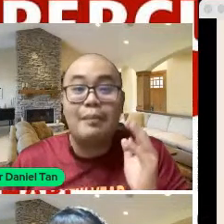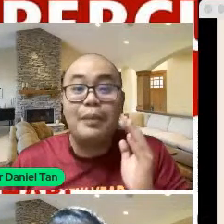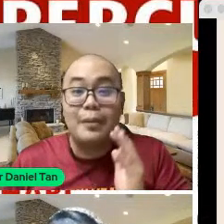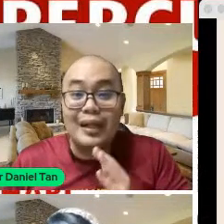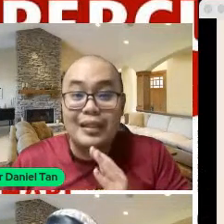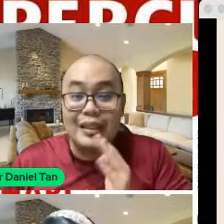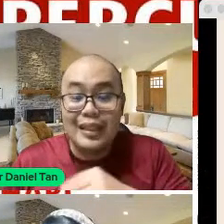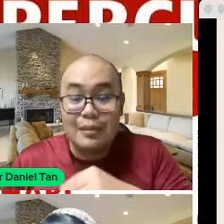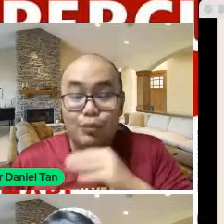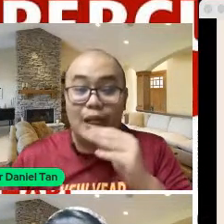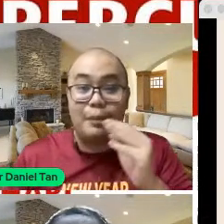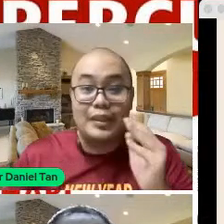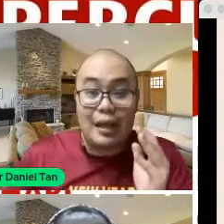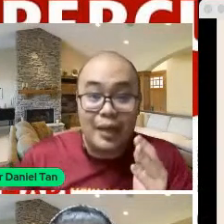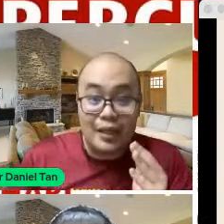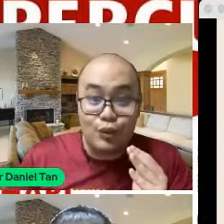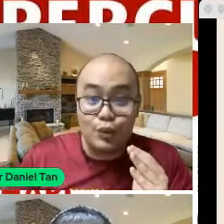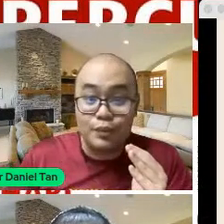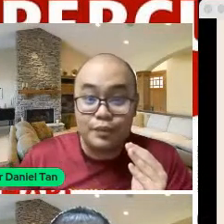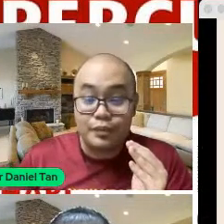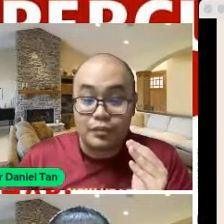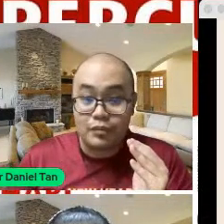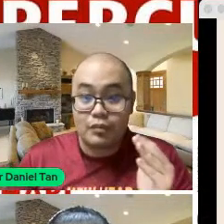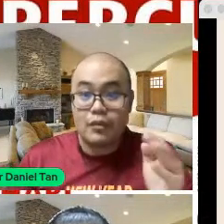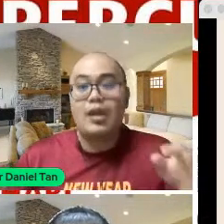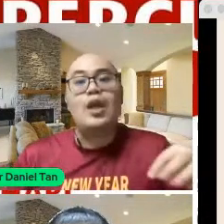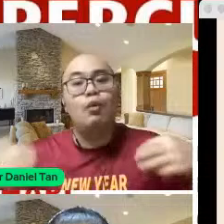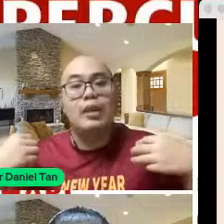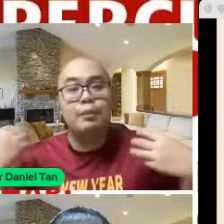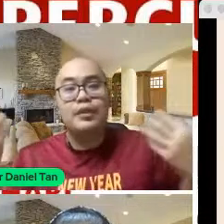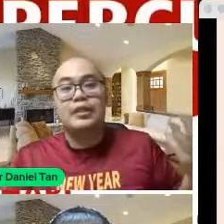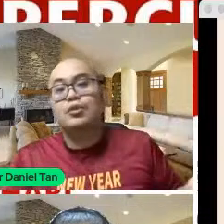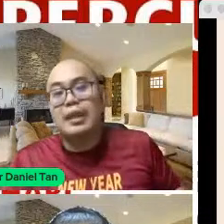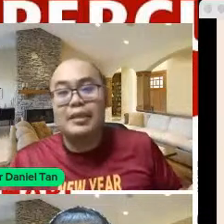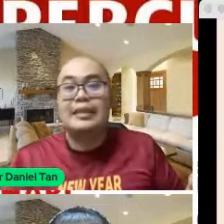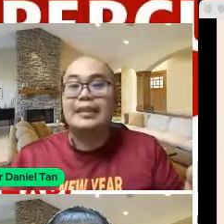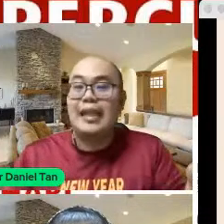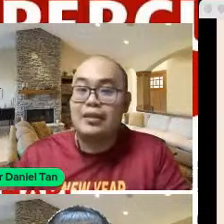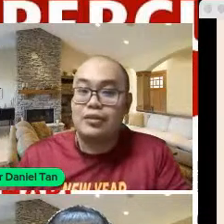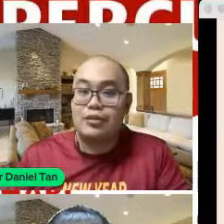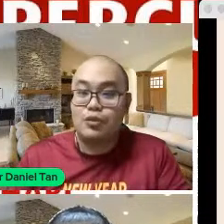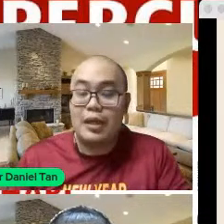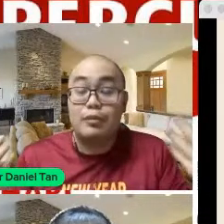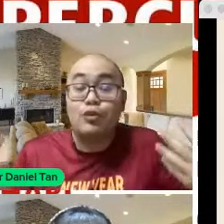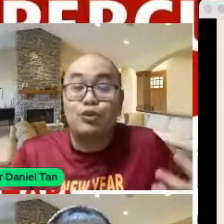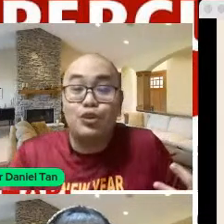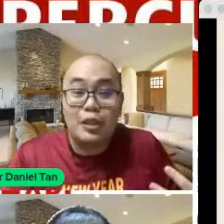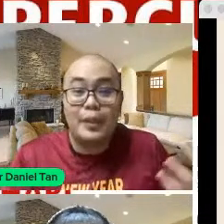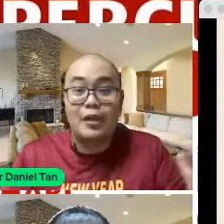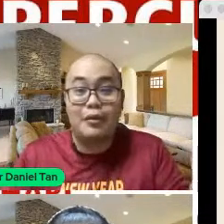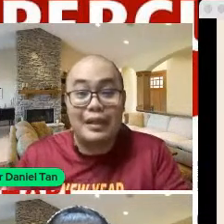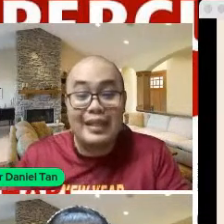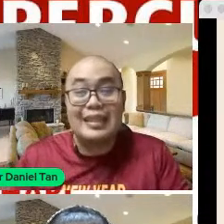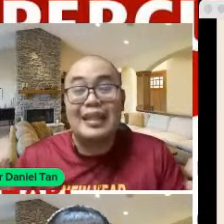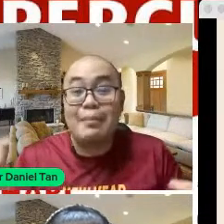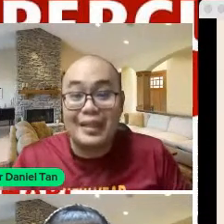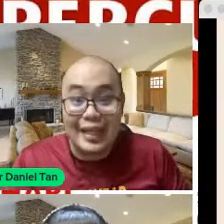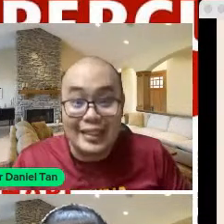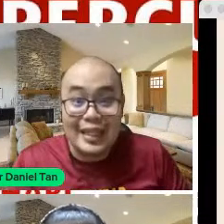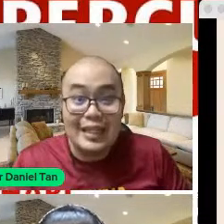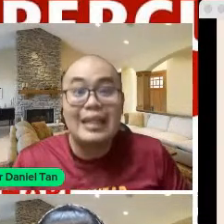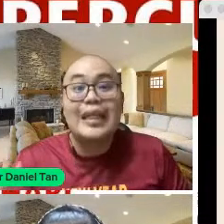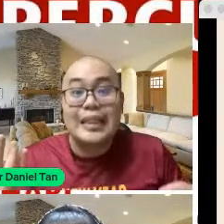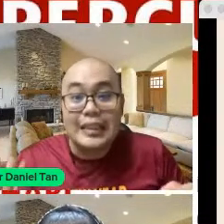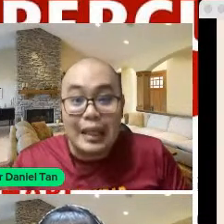gak bener berbanding dengan budak pertama itu Hai Kalaupun dia suka main jelas suka petunjuk kepada orang lain